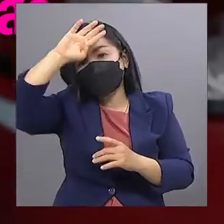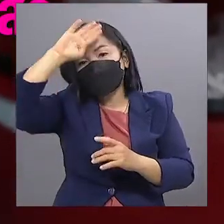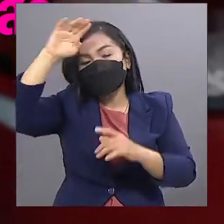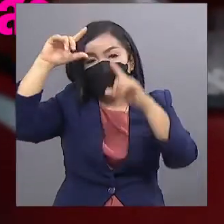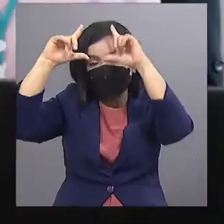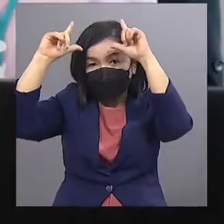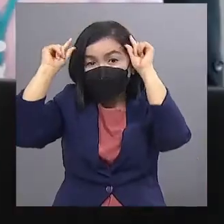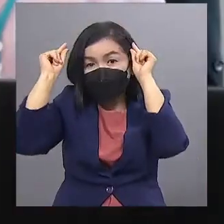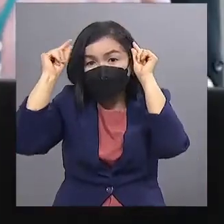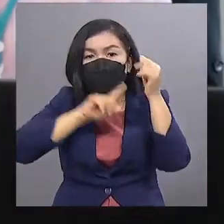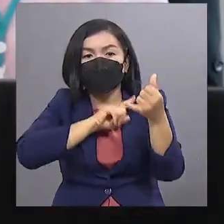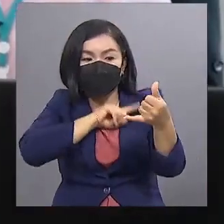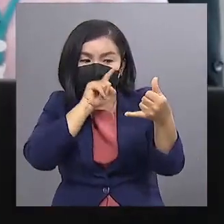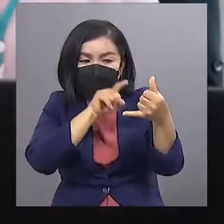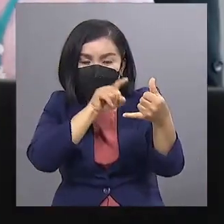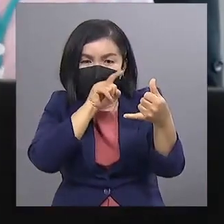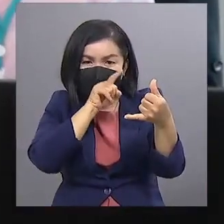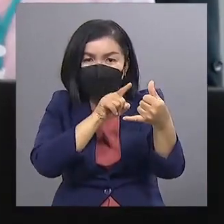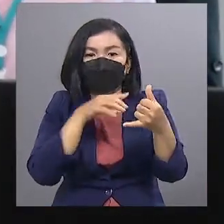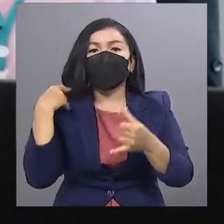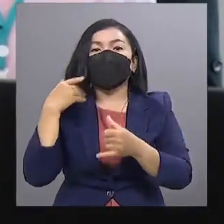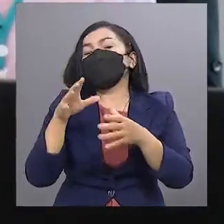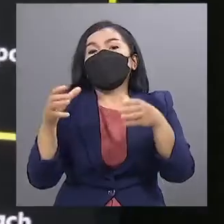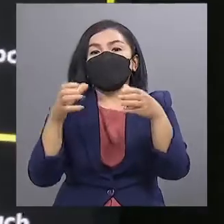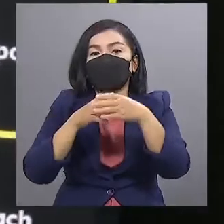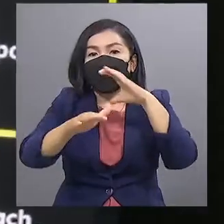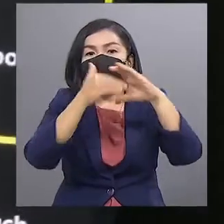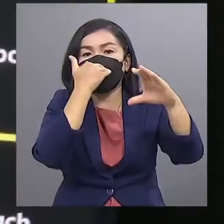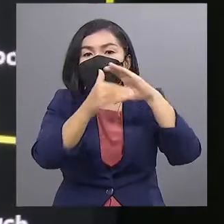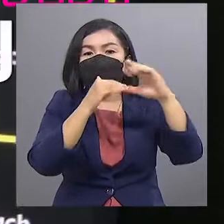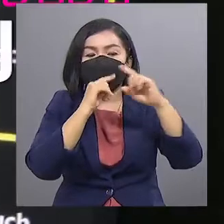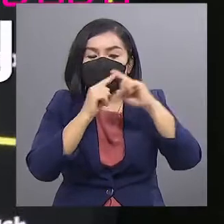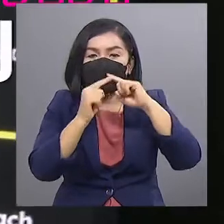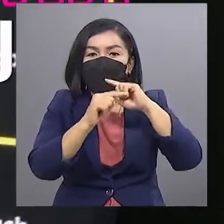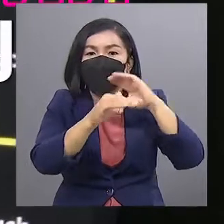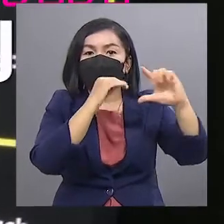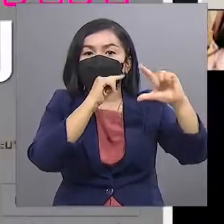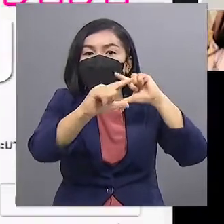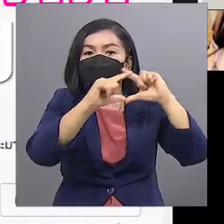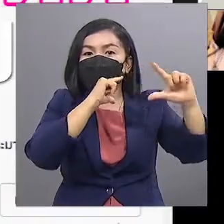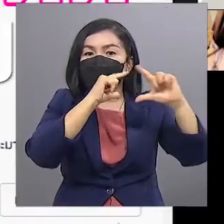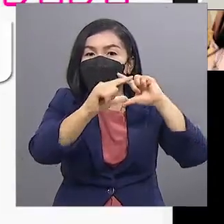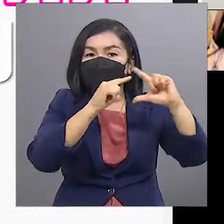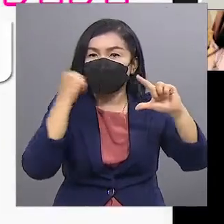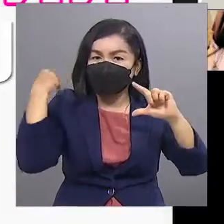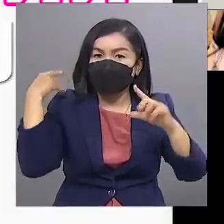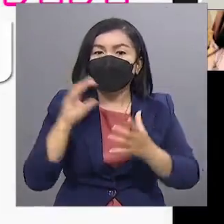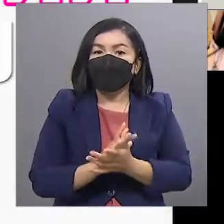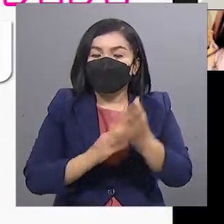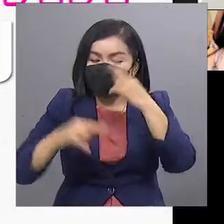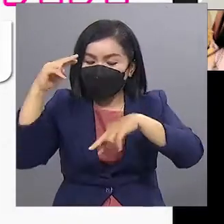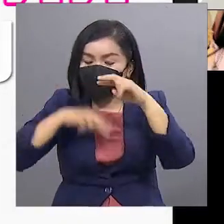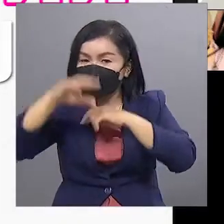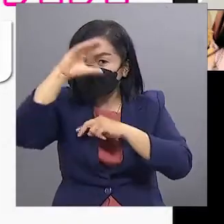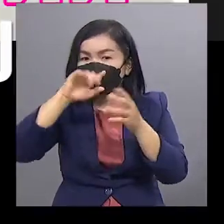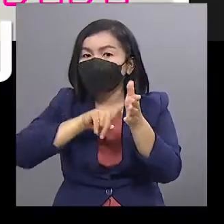รายวนครัคนไข้กจะมรพาบา พยาบามีรคายแนั้เลยค่ะขอให้เราไปคนหาคนไข้เพื่ใหมนใจว่าเราได